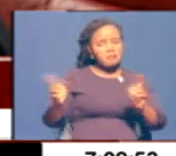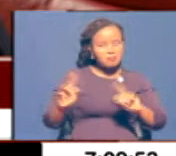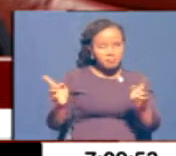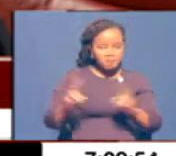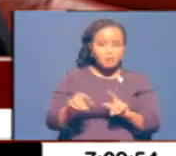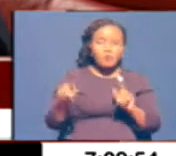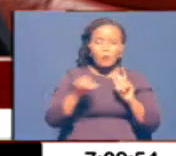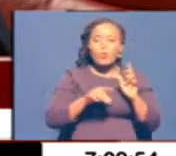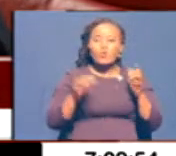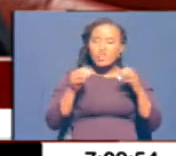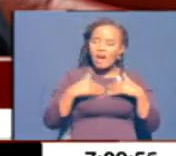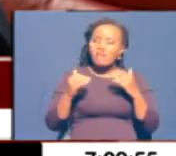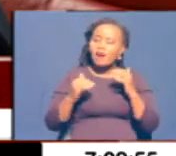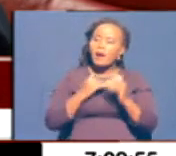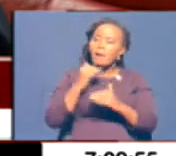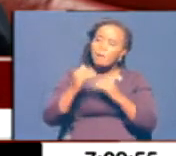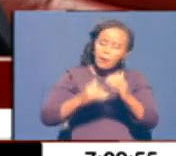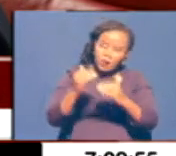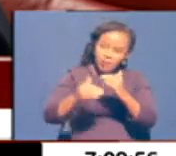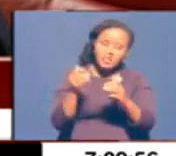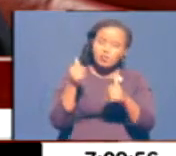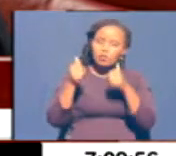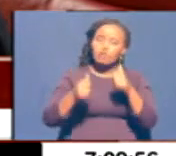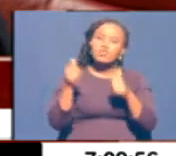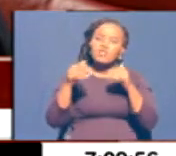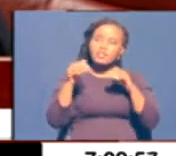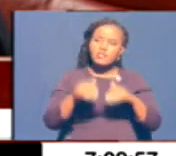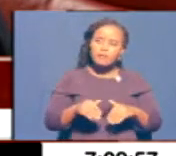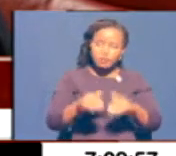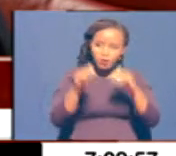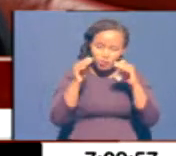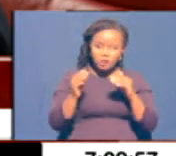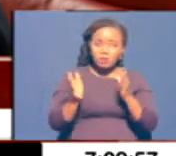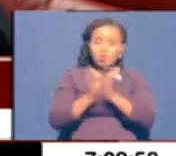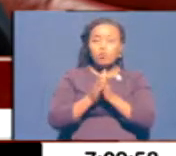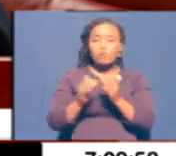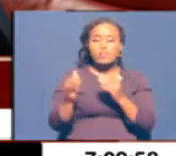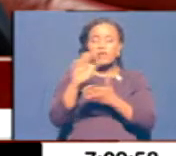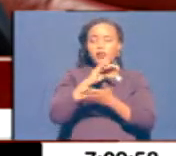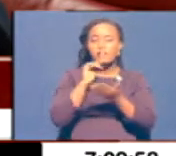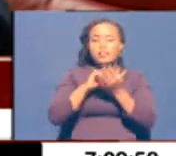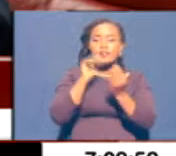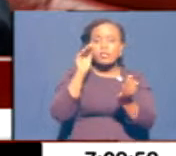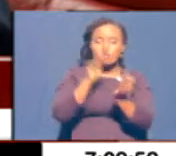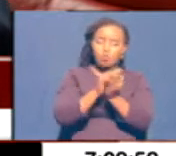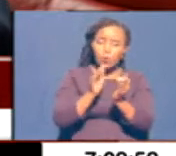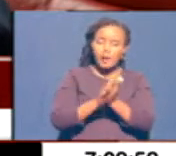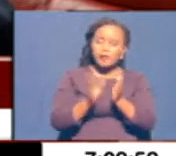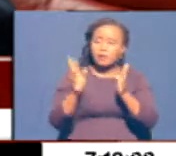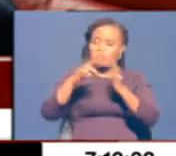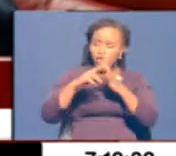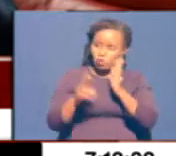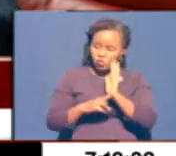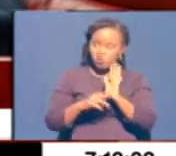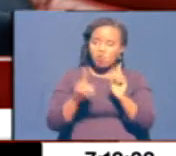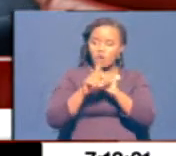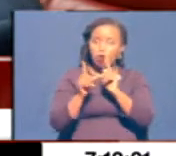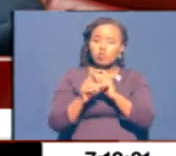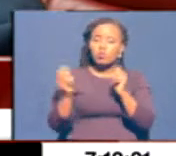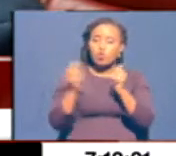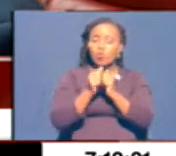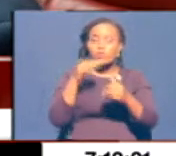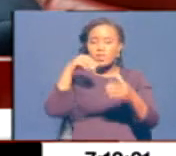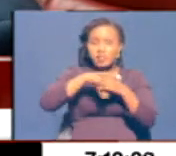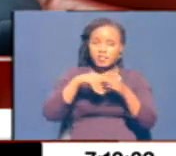deliberate process that is followed in line with the central bank's prudential guidelines and in line with internal